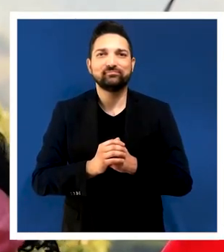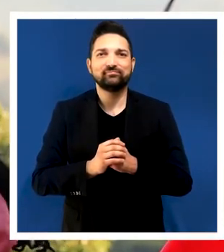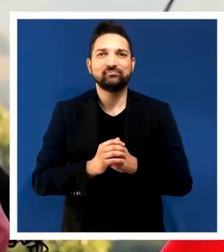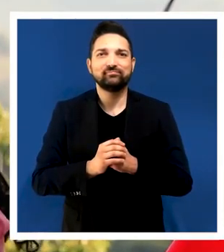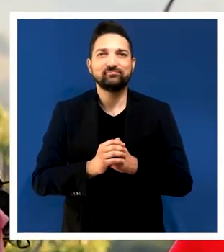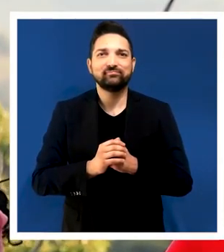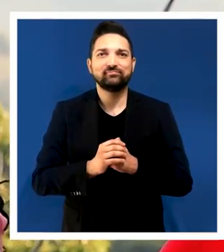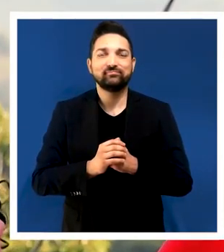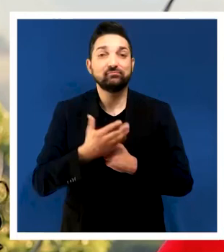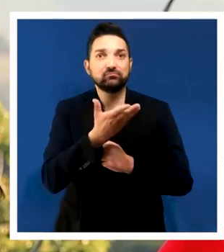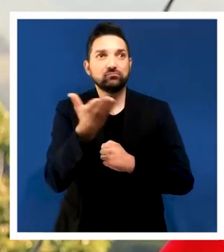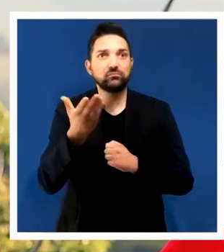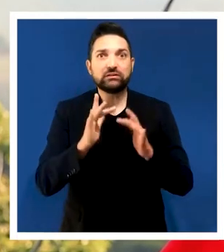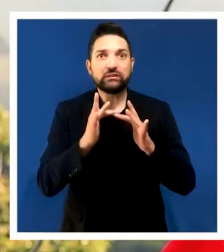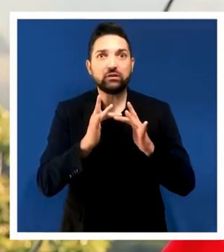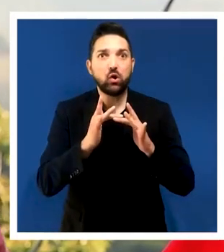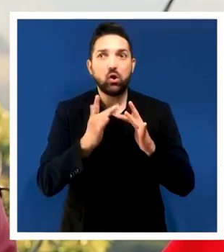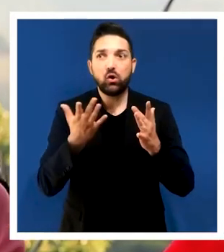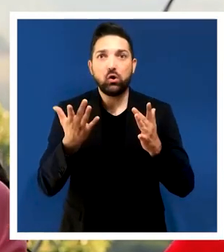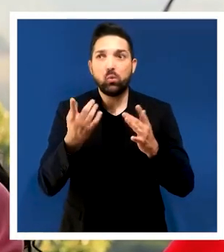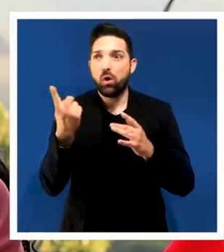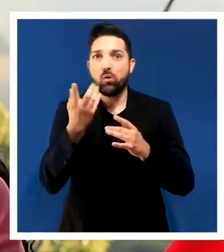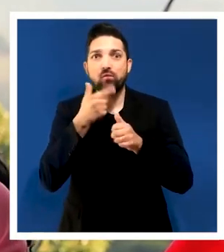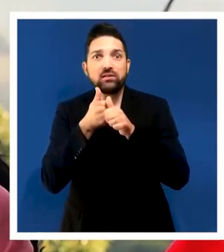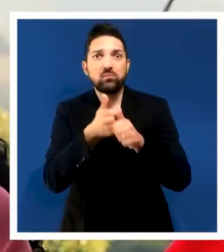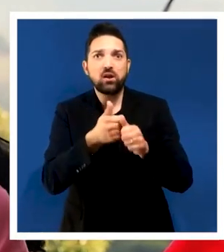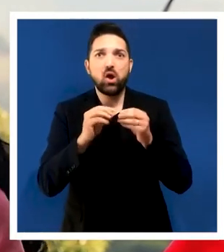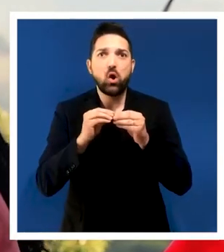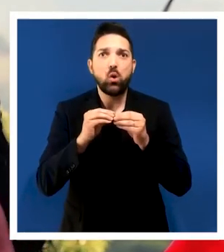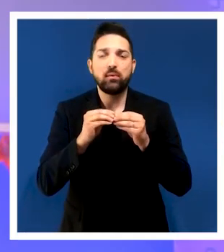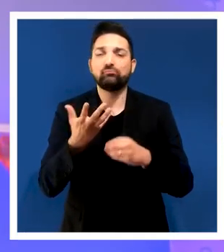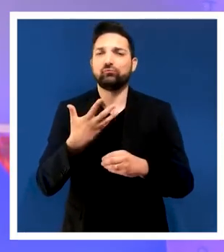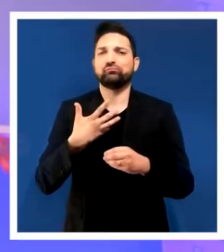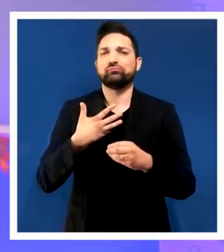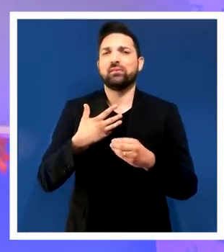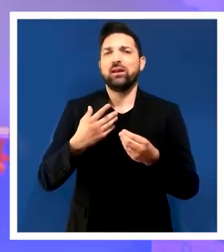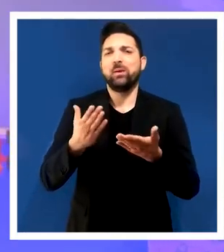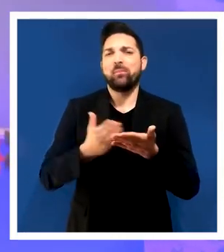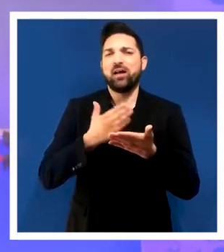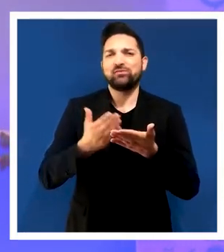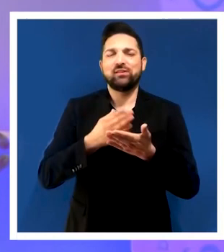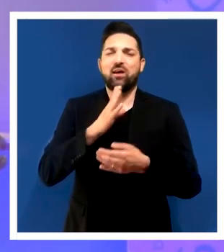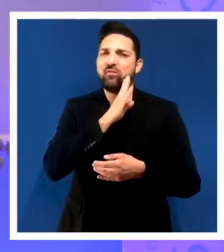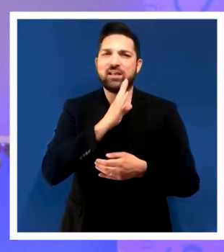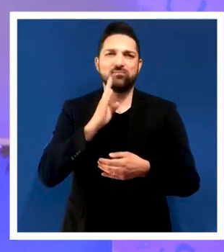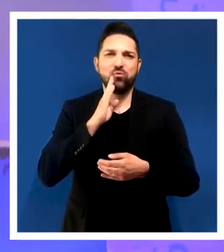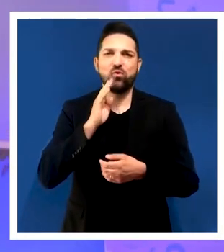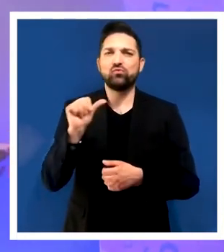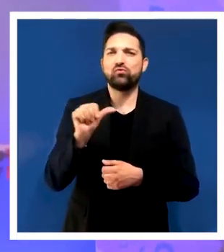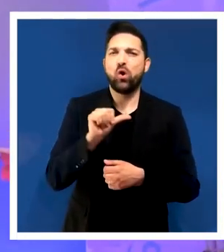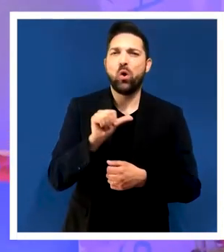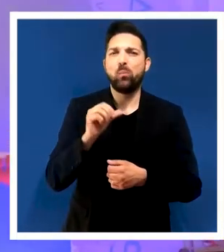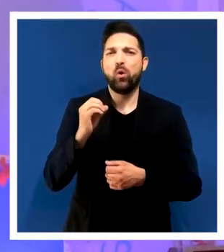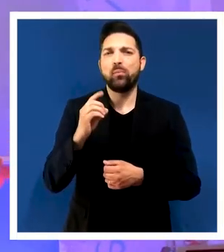Voi avete anche un sito internet per chi volesse seguirvi? Noi abbiamo una pagina Facebook, Soap Opera